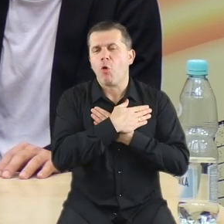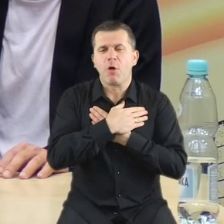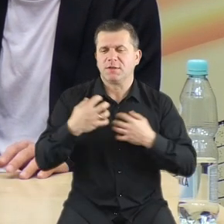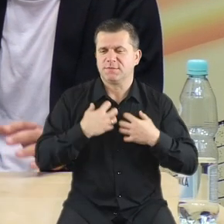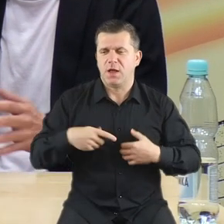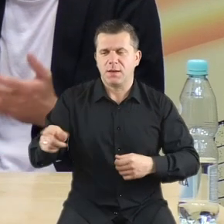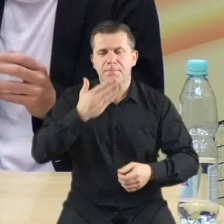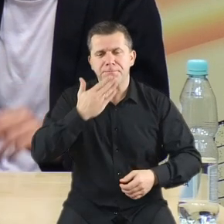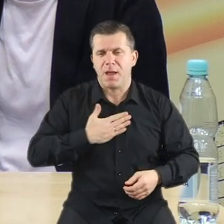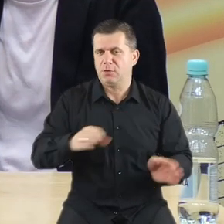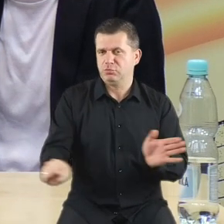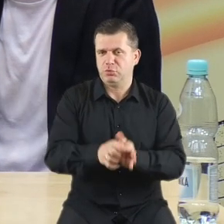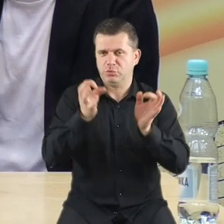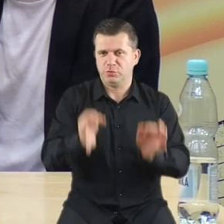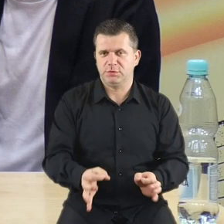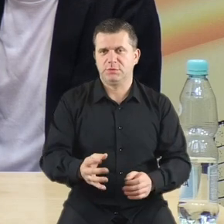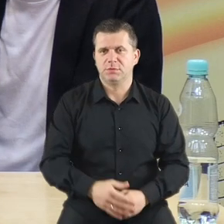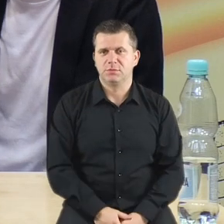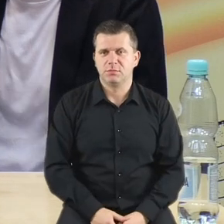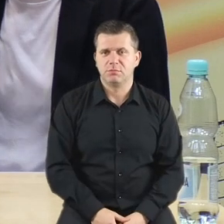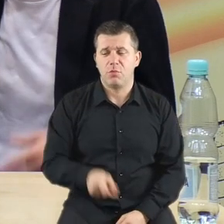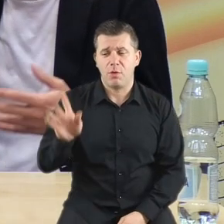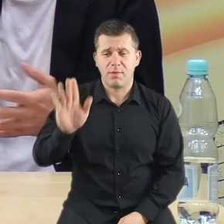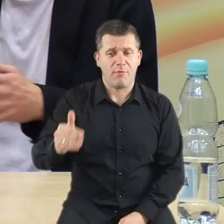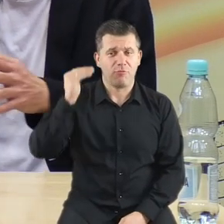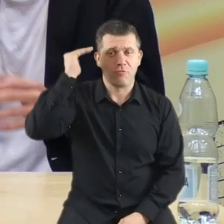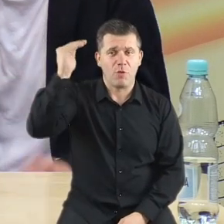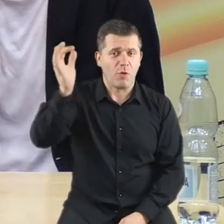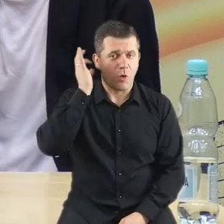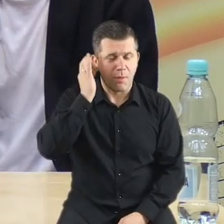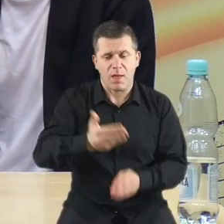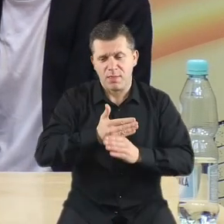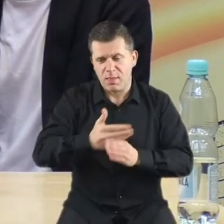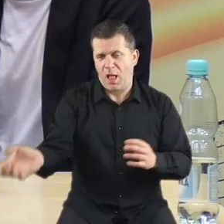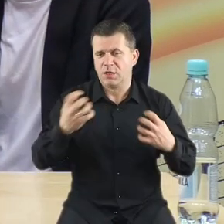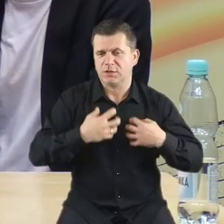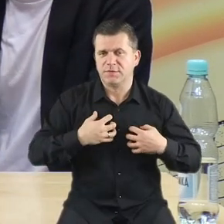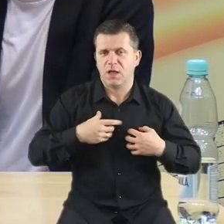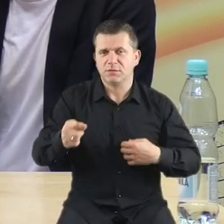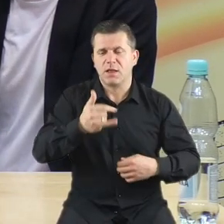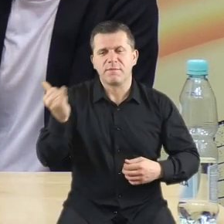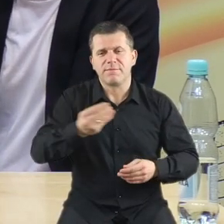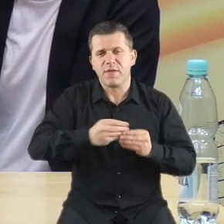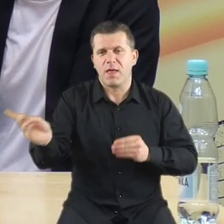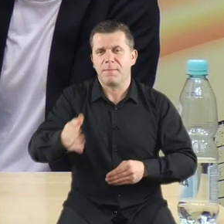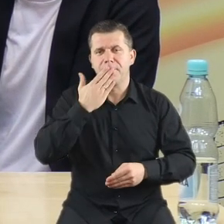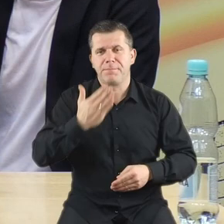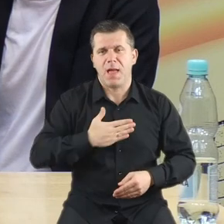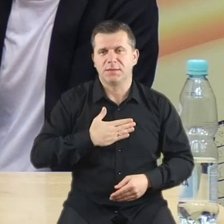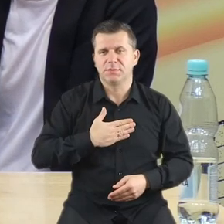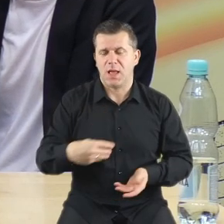dzisiaj tak jest. Już jest dorosłą kobietą, dalej zwierzęta są jej największą pasją. No i napisałem